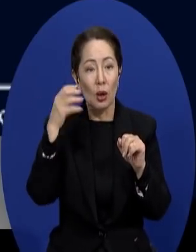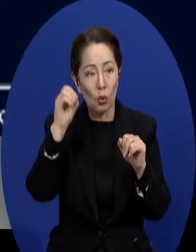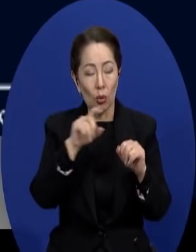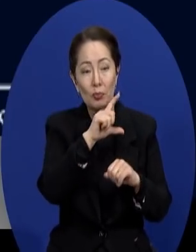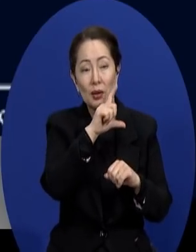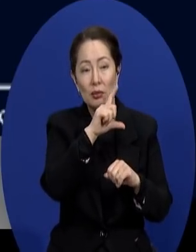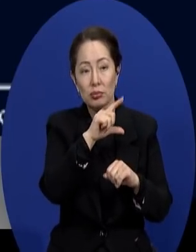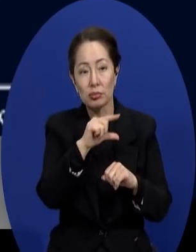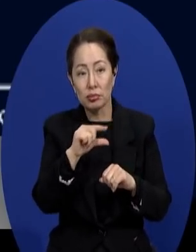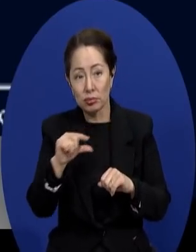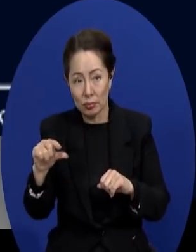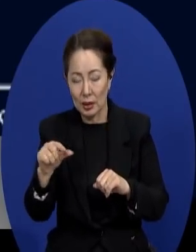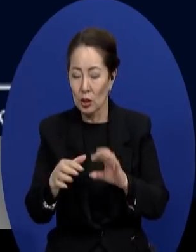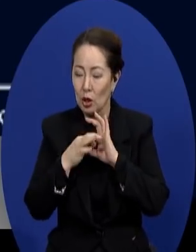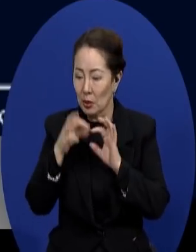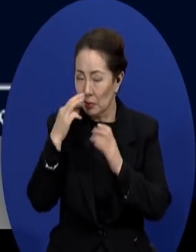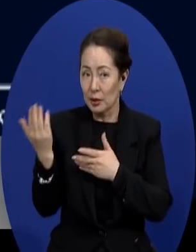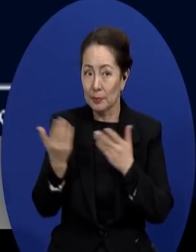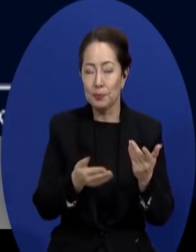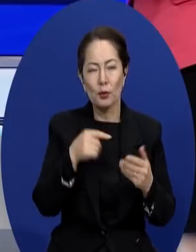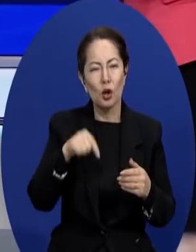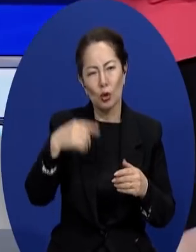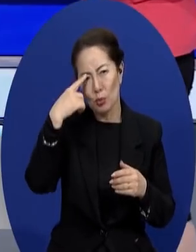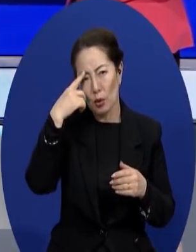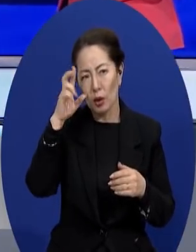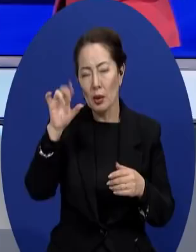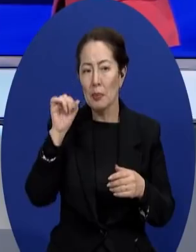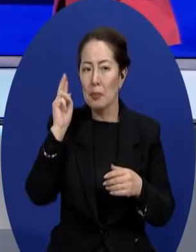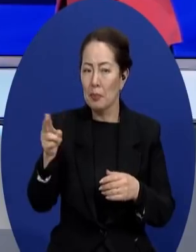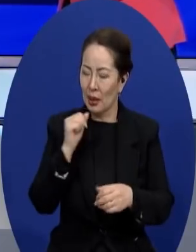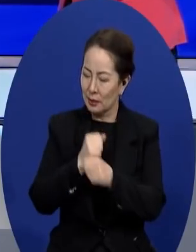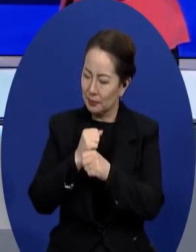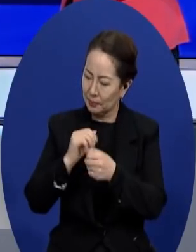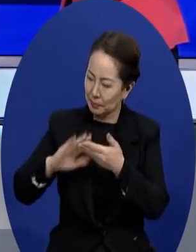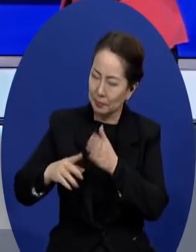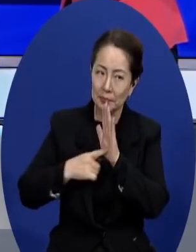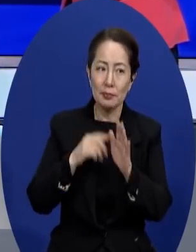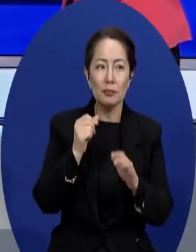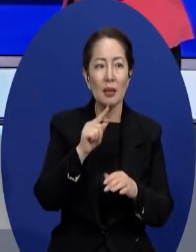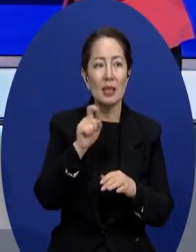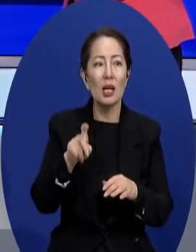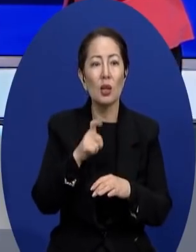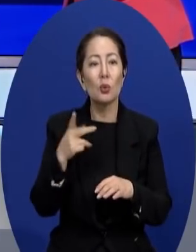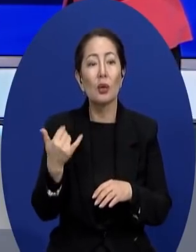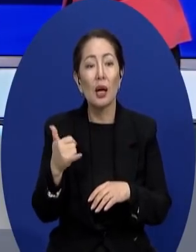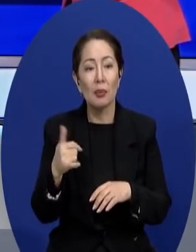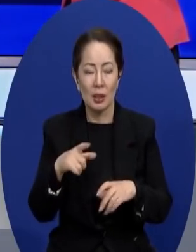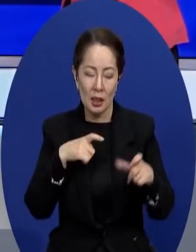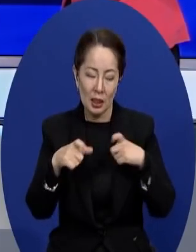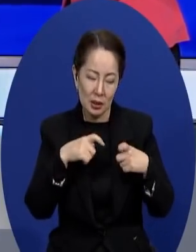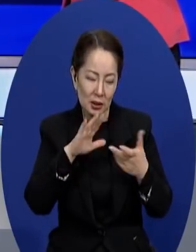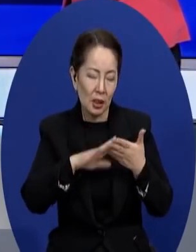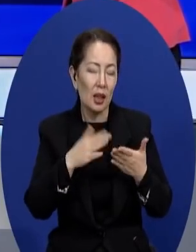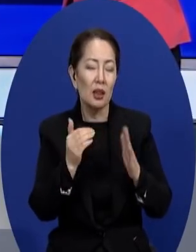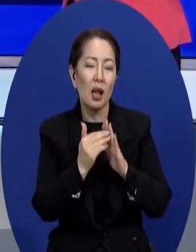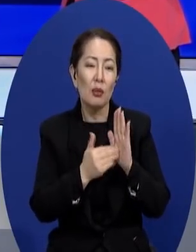хүргэхээр студид гэрэл чулуун ажиллаж байна. Яг одоо энэ Монгол банкны танилцуулсан энэ зээлийн хүү бодит байдал дээр ямар байна вэ? Үүнийг эдийн засагчид юу гэж тайлбарлаж